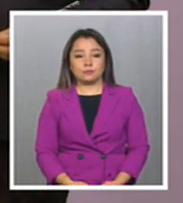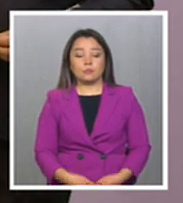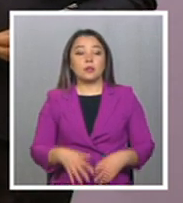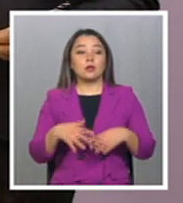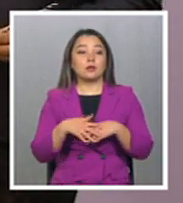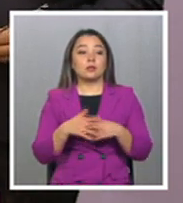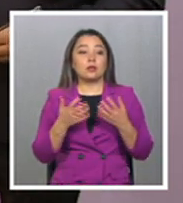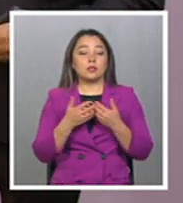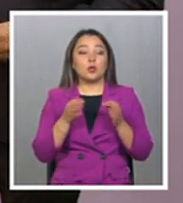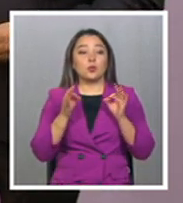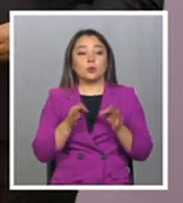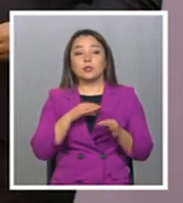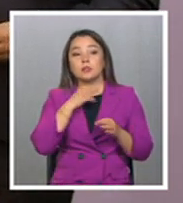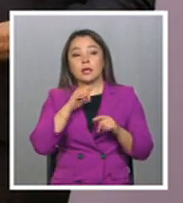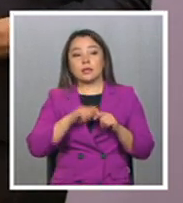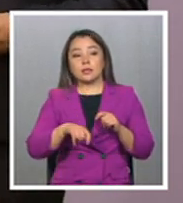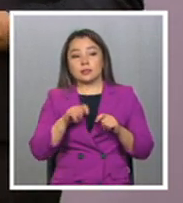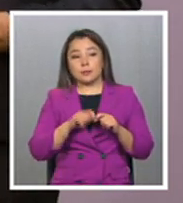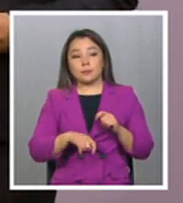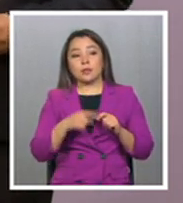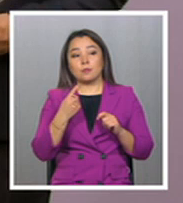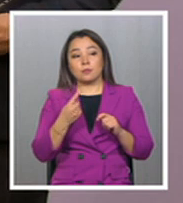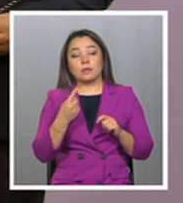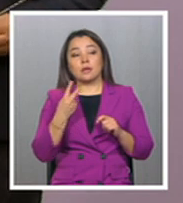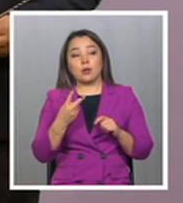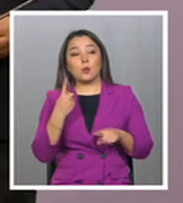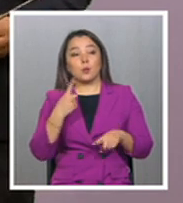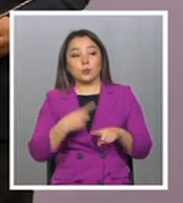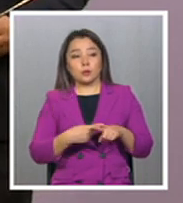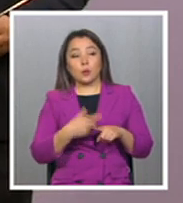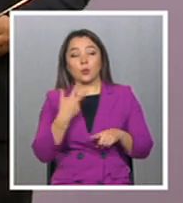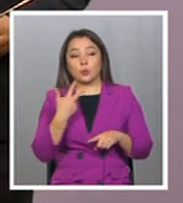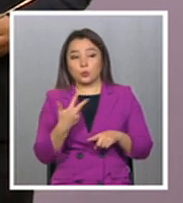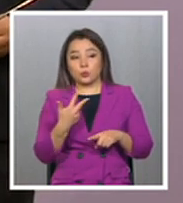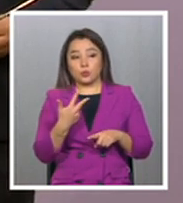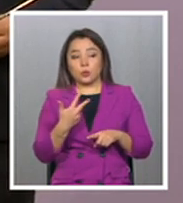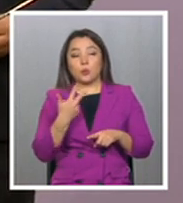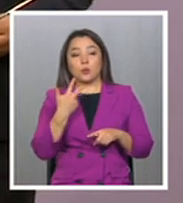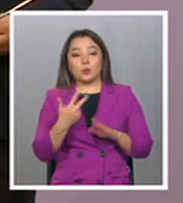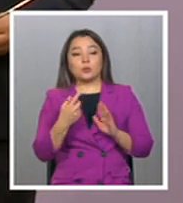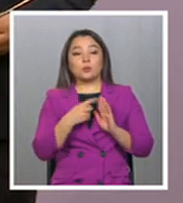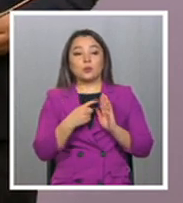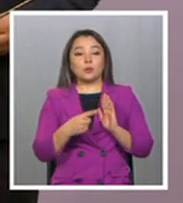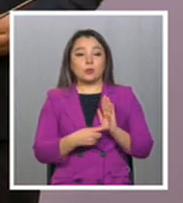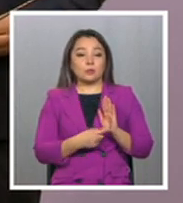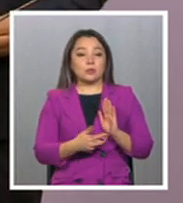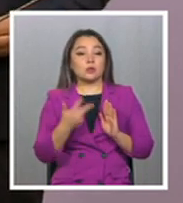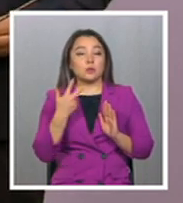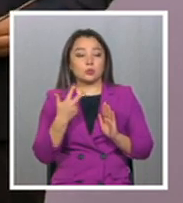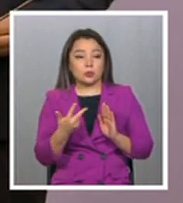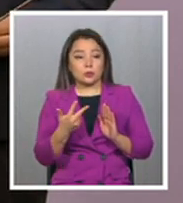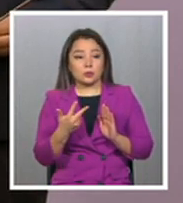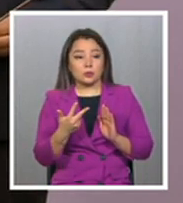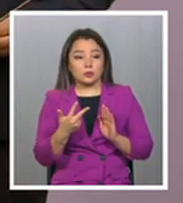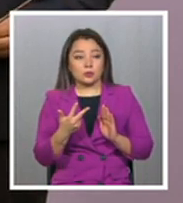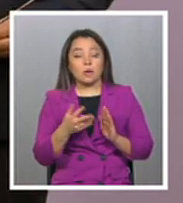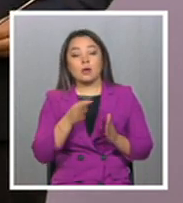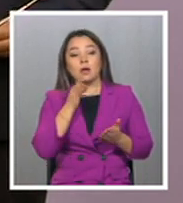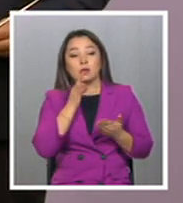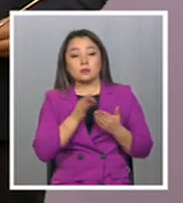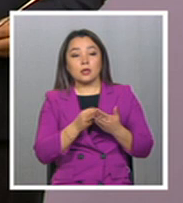Өрнектің дұрыстығын тексерейік. 1 мен 2-нің қосындысы 3-ке тең. Ал 3-ті 3-ке